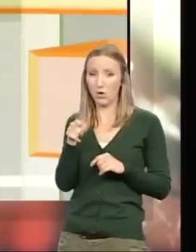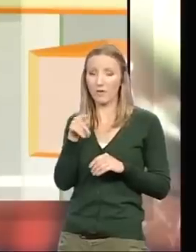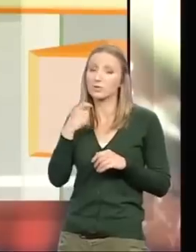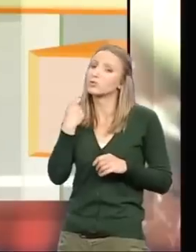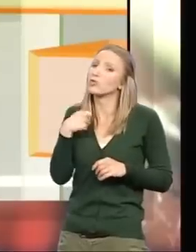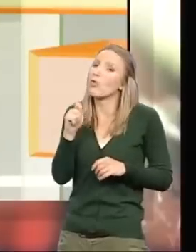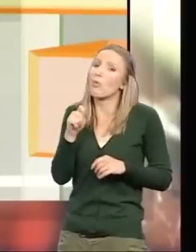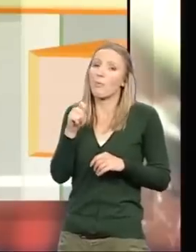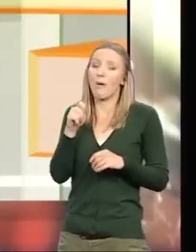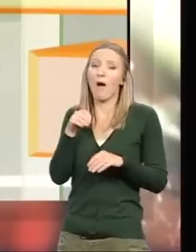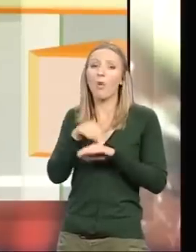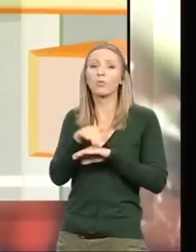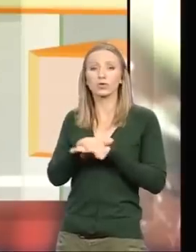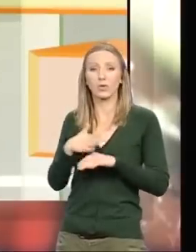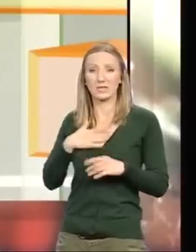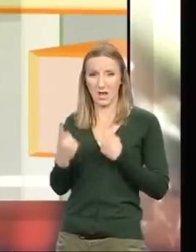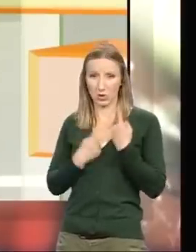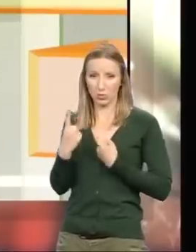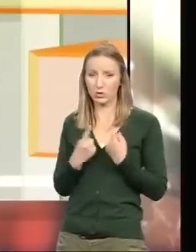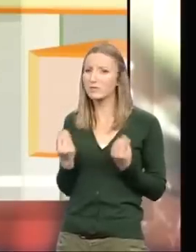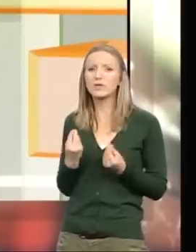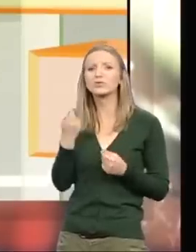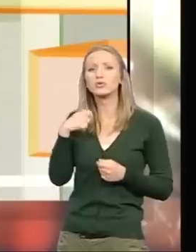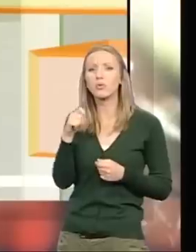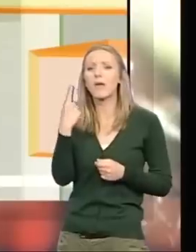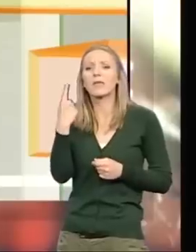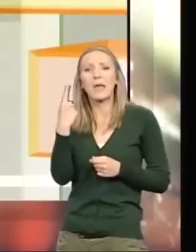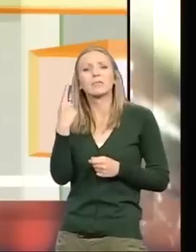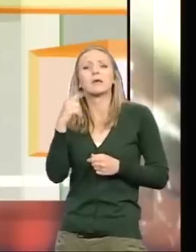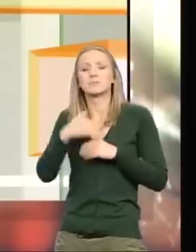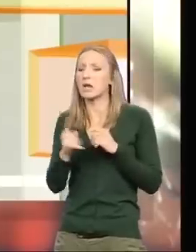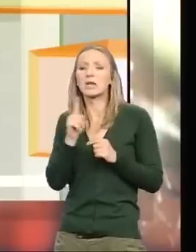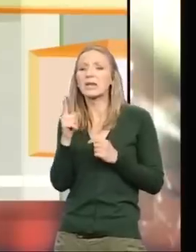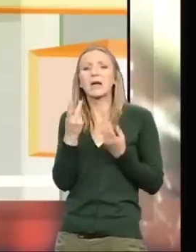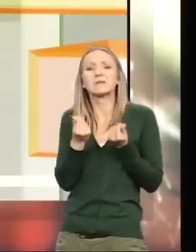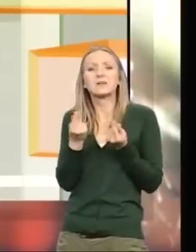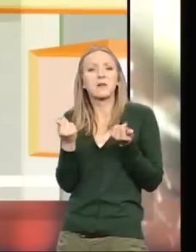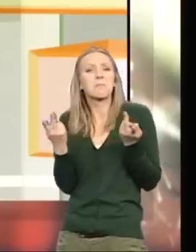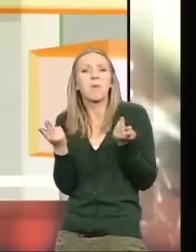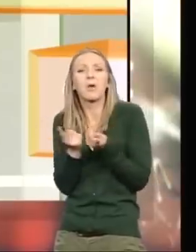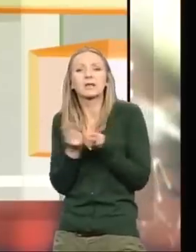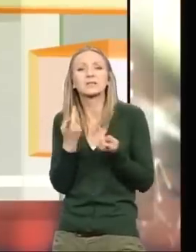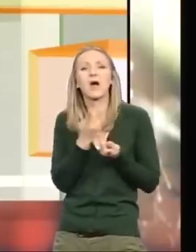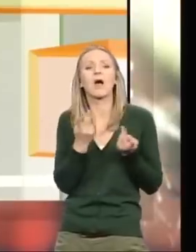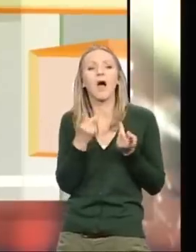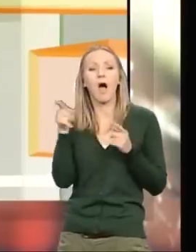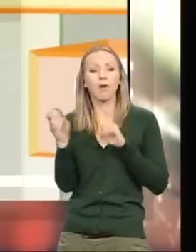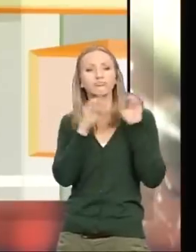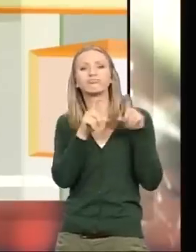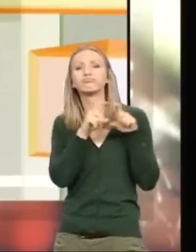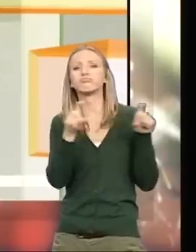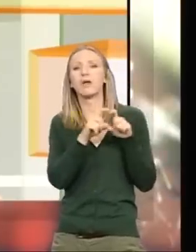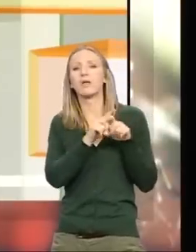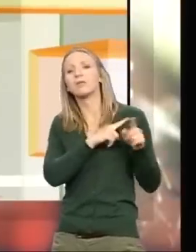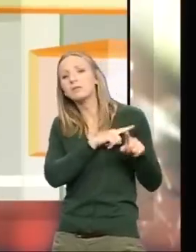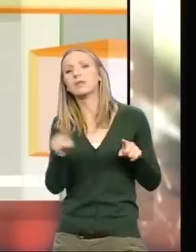naše uslove. Zašto je skupa? S jedne strane nije jer je cena približna, ceni smeštaja korisnika u ustanovama za